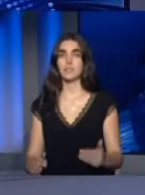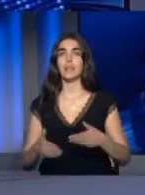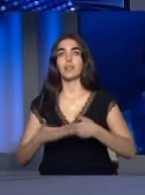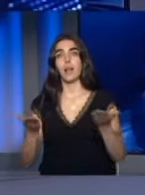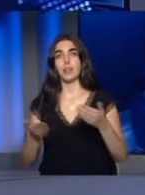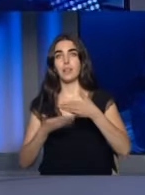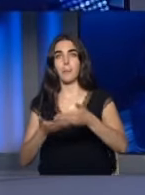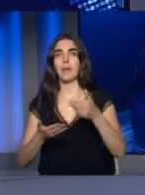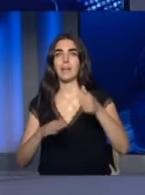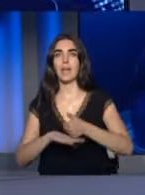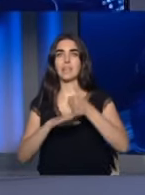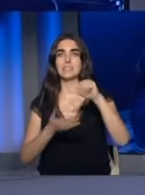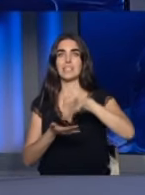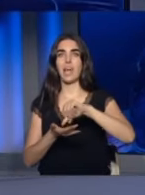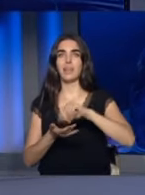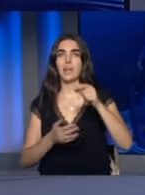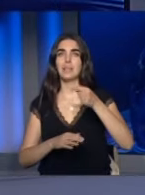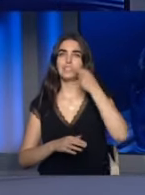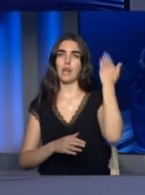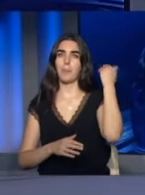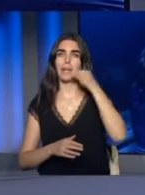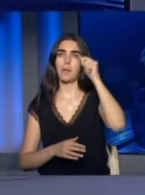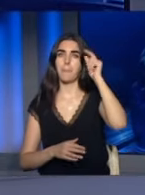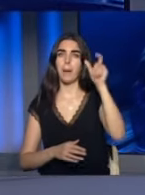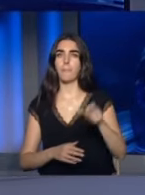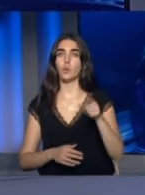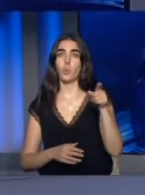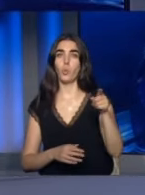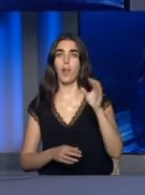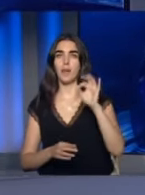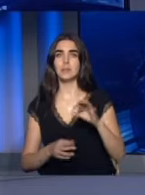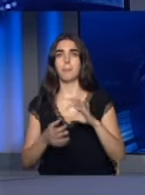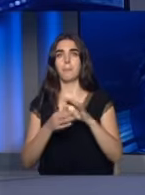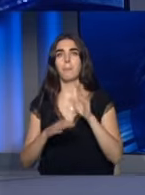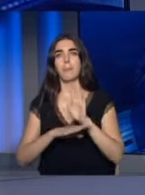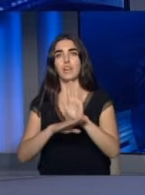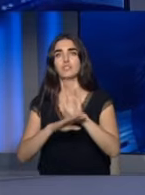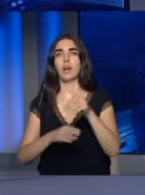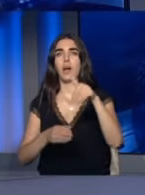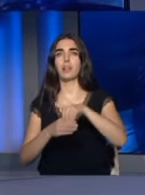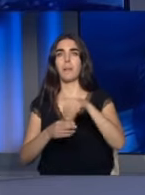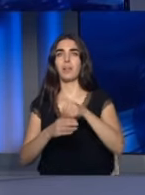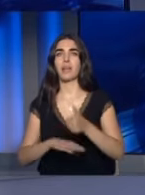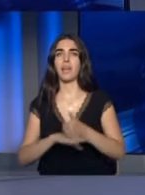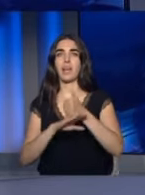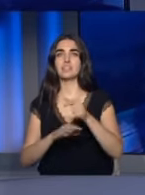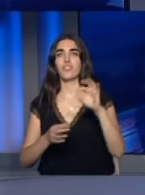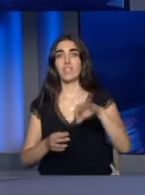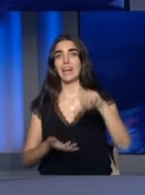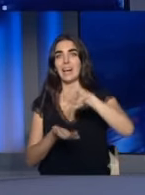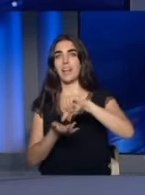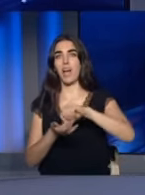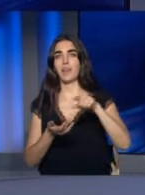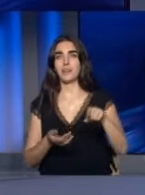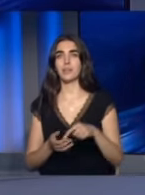تقدم الرئيس الايراني السابق محمد احمد نجاد باوراق محمود احمد نجاد باوراق ترشحه لخوض الانتخابات الرئاسيه في